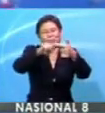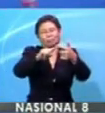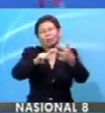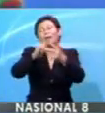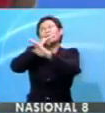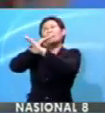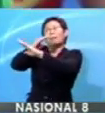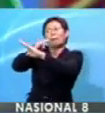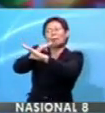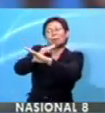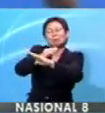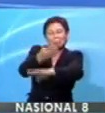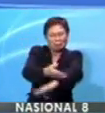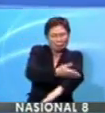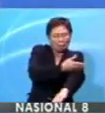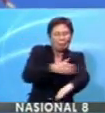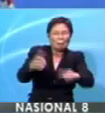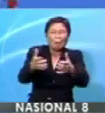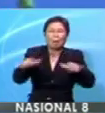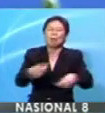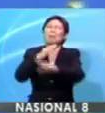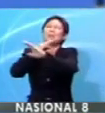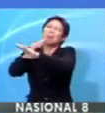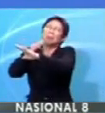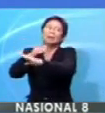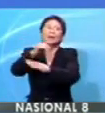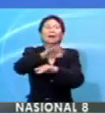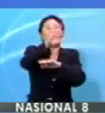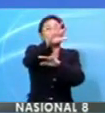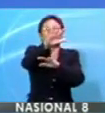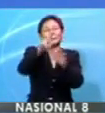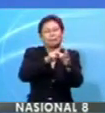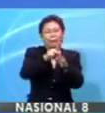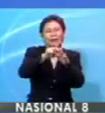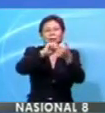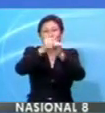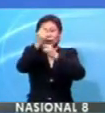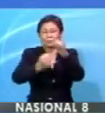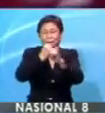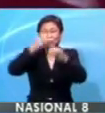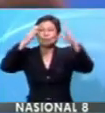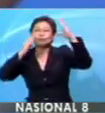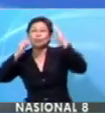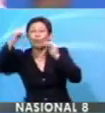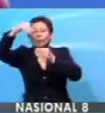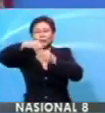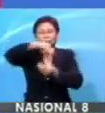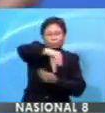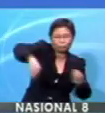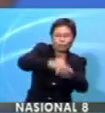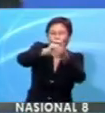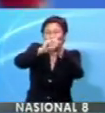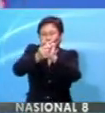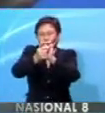proses kebaikan yang hendak dilaksanakan sehubungan itu lima pakar sukan antarabangsa Yang berpengalaman dalam transformasi